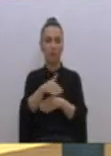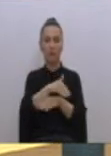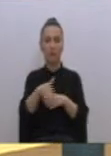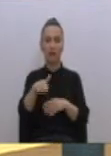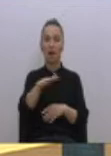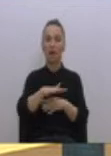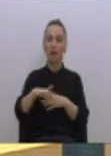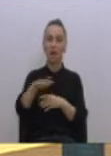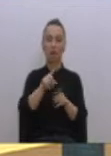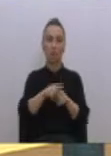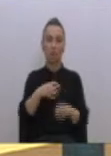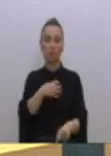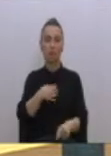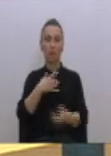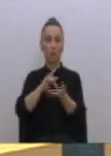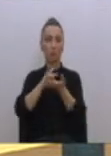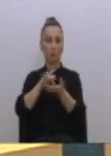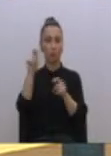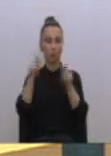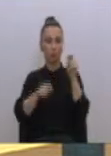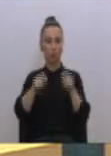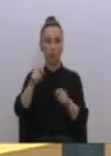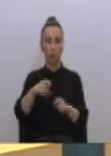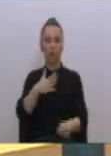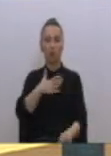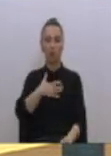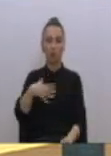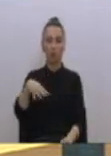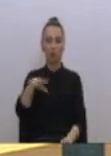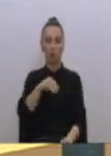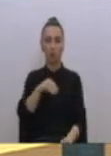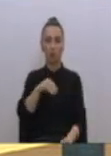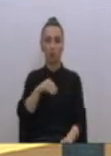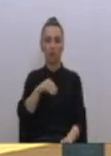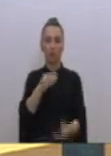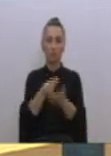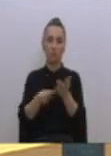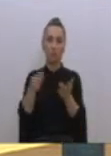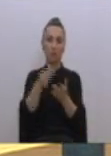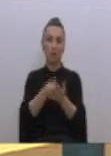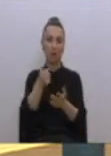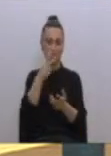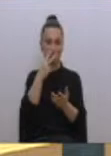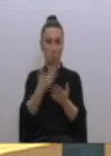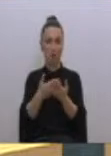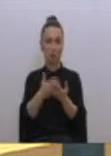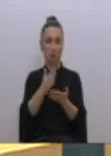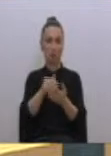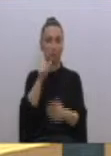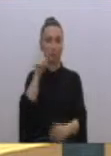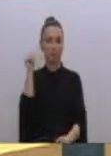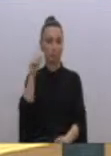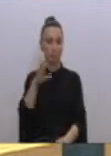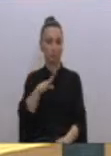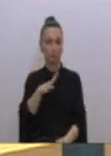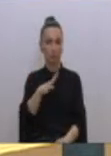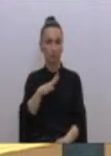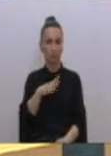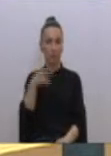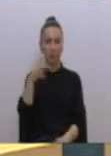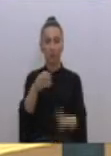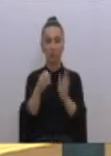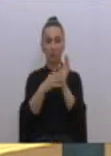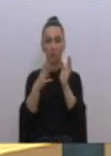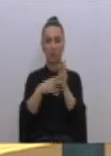asta e brișolovane, sa are turismi, ჩვენ ტურიზმის აღდგენის საკმაოდ კარგი მაჩვენებელი ჰქონდა გასულ წელს